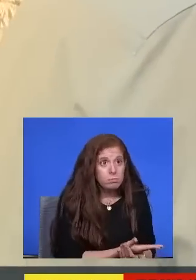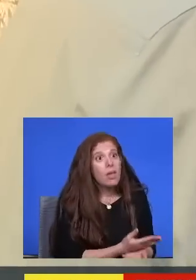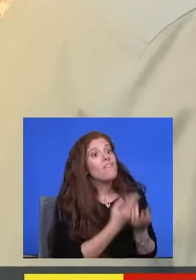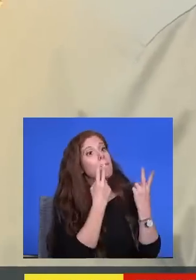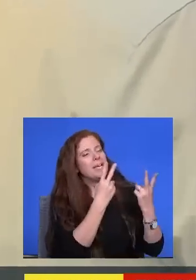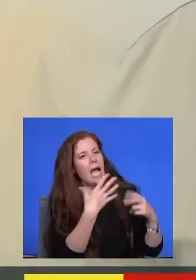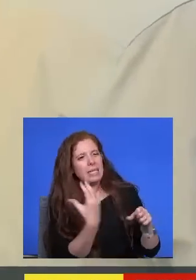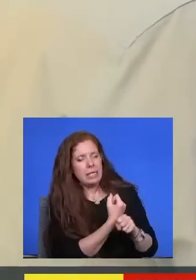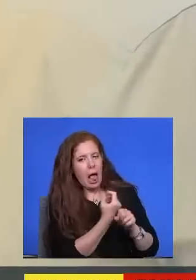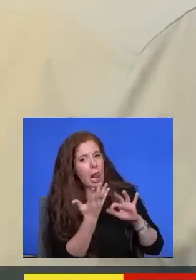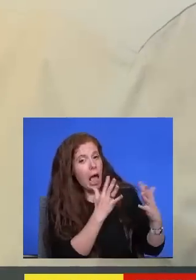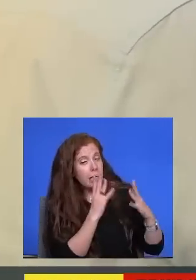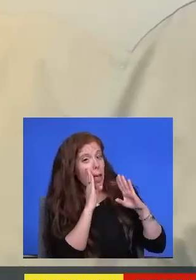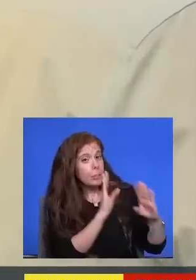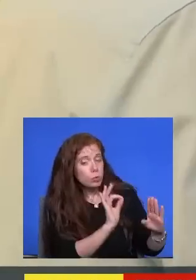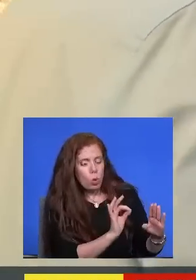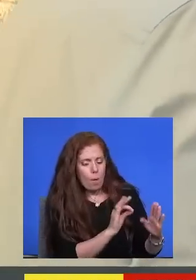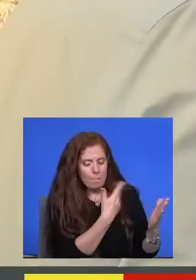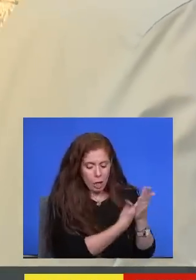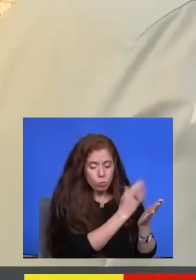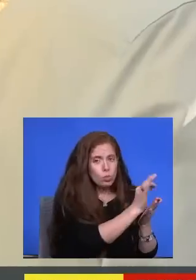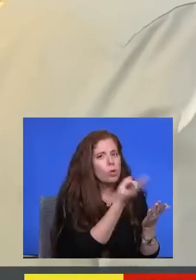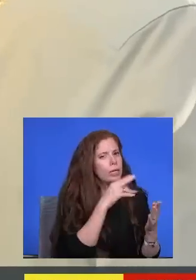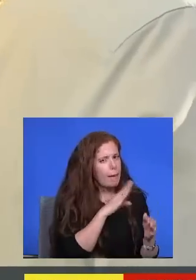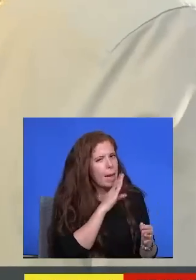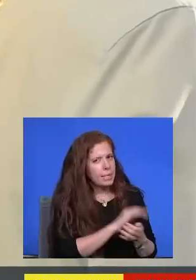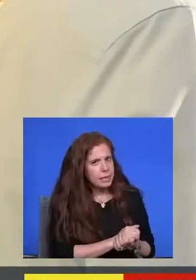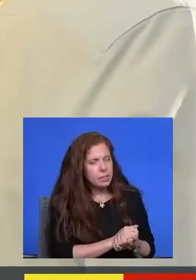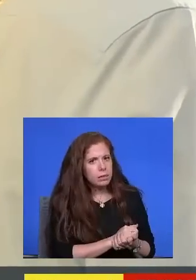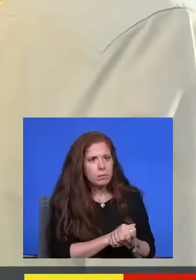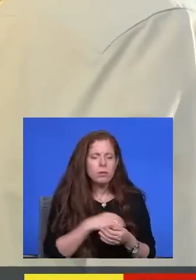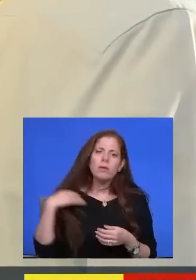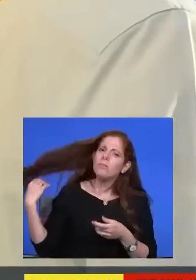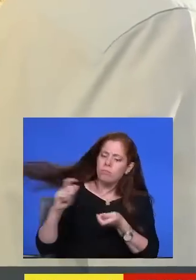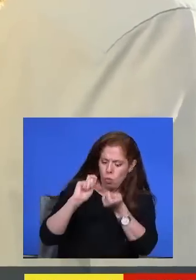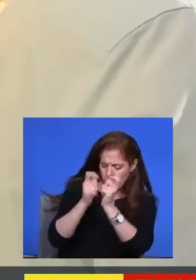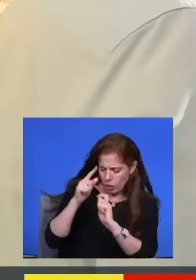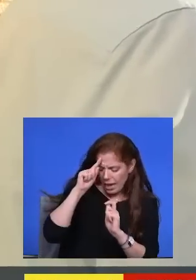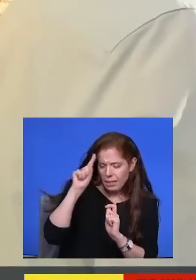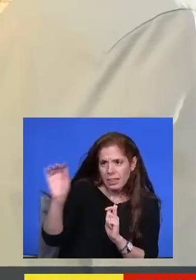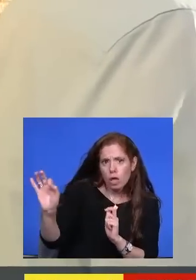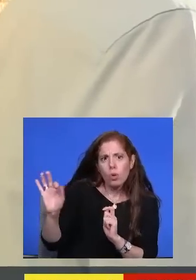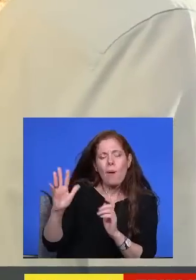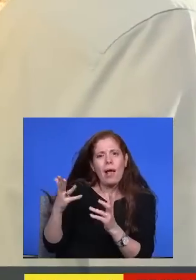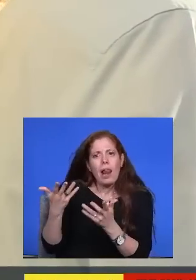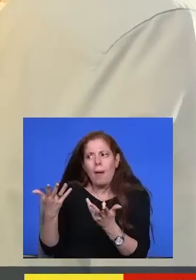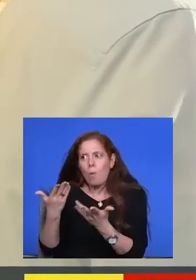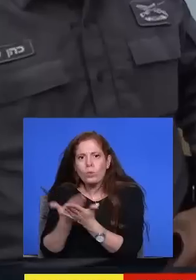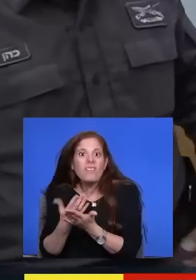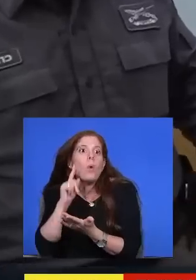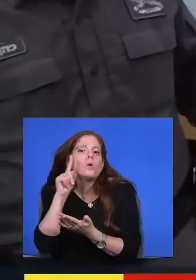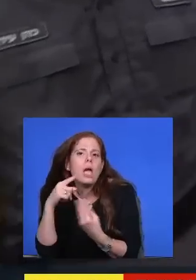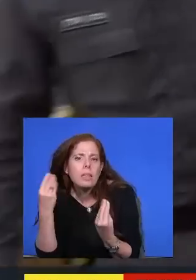האמינות שלו בעדות שלו שהייתה מאוד מאוד בעייתית. הוא משנה גרסאות ללמה בעצם הוא הודעה ואיך הוא ידע את כל הפרטים